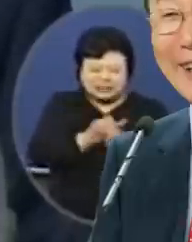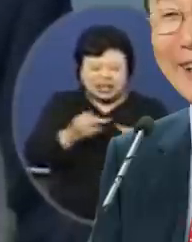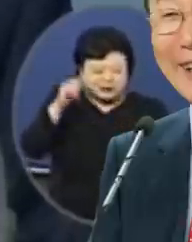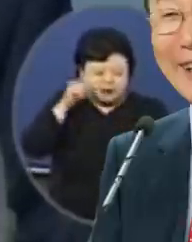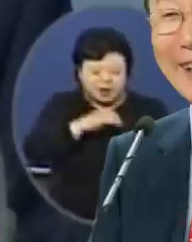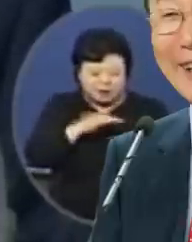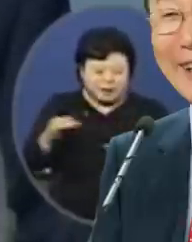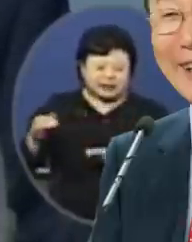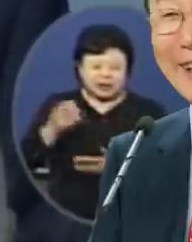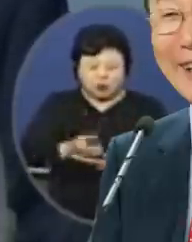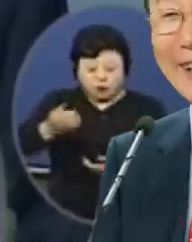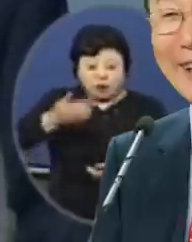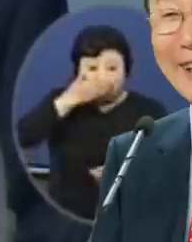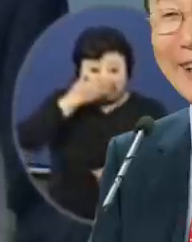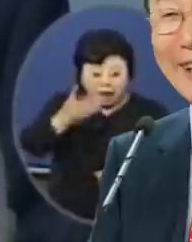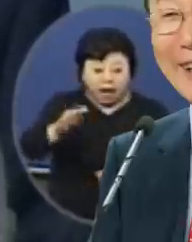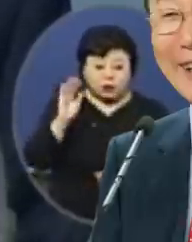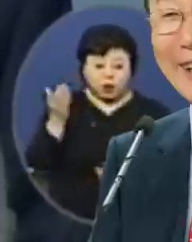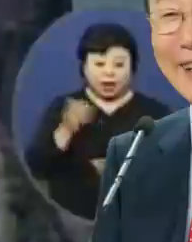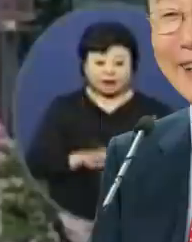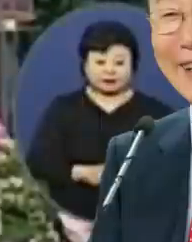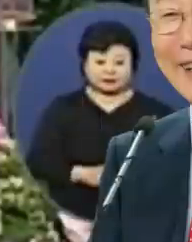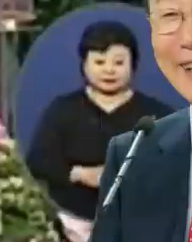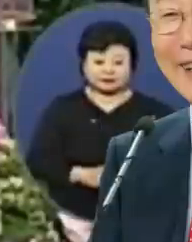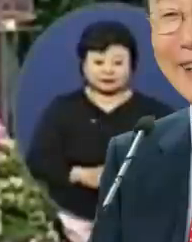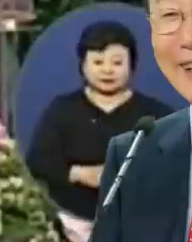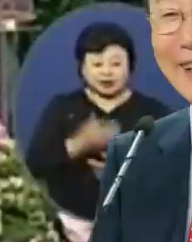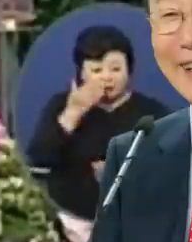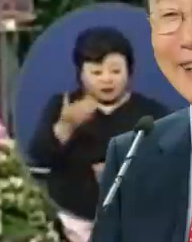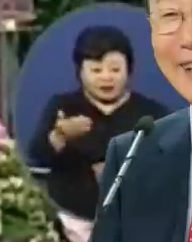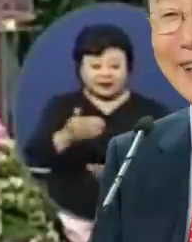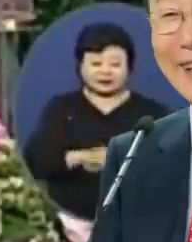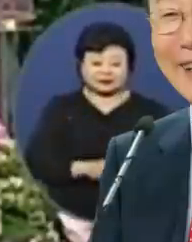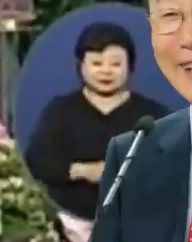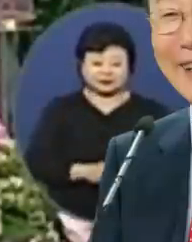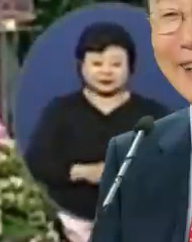명하여 여기에서 저기로 옮겨라 하면 옮겨질 것이요. 또 너희가